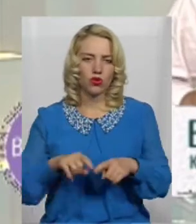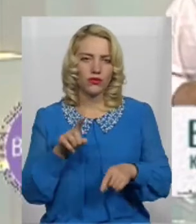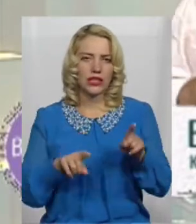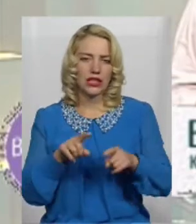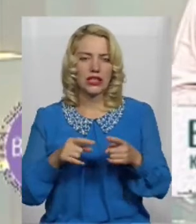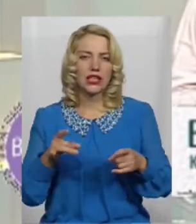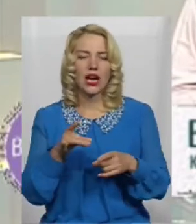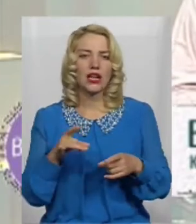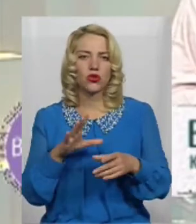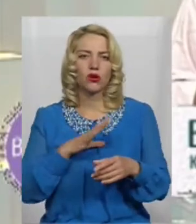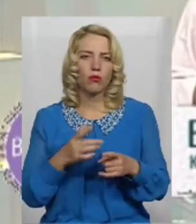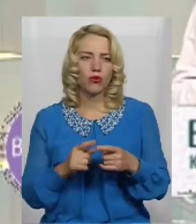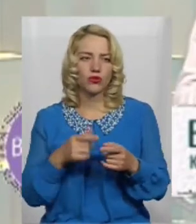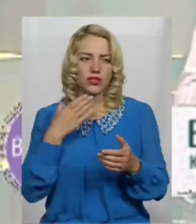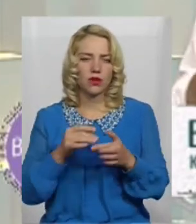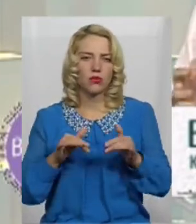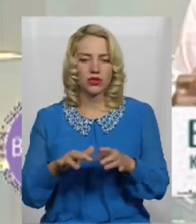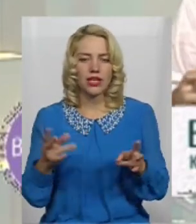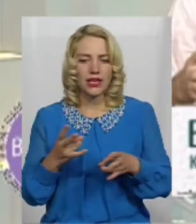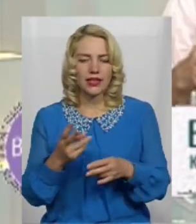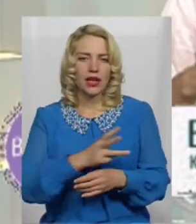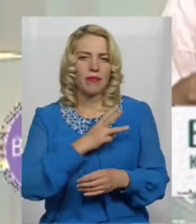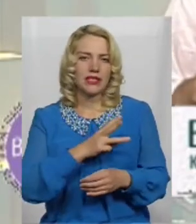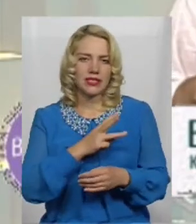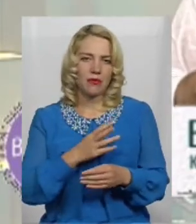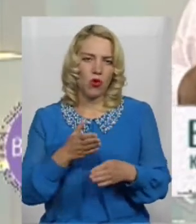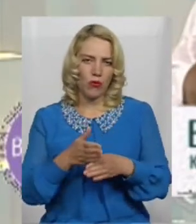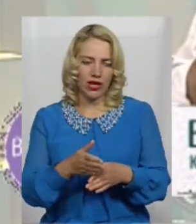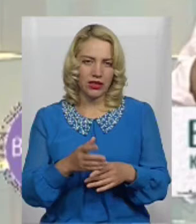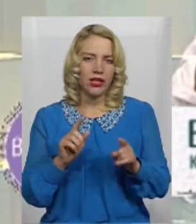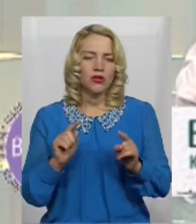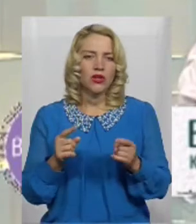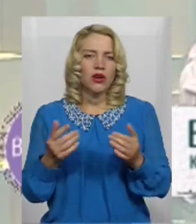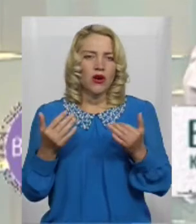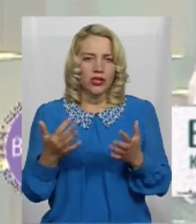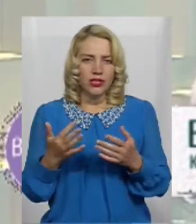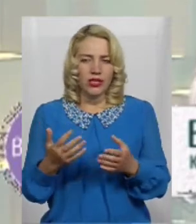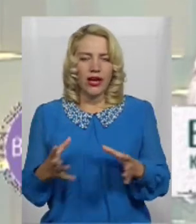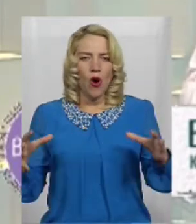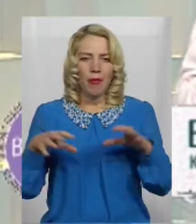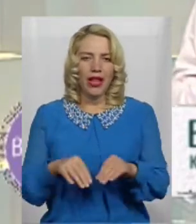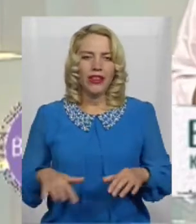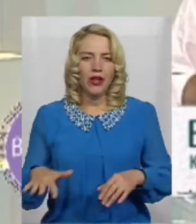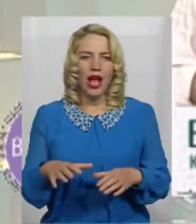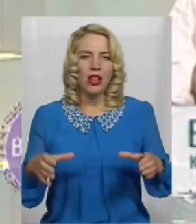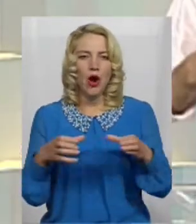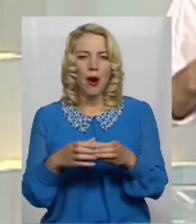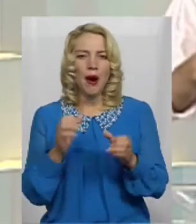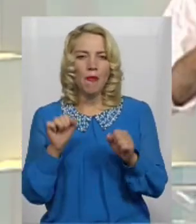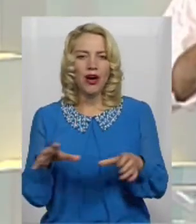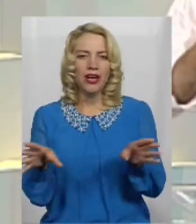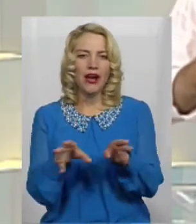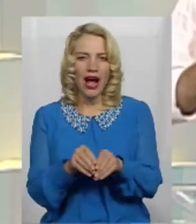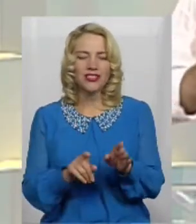районах, буксує цей процес. Потрібно його стимулювати, оскільки, власне, об'єднана територіальна громада може